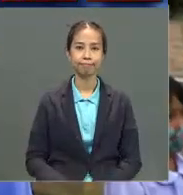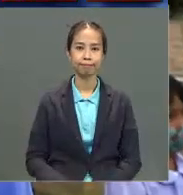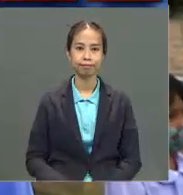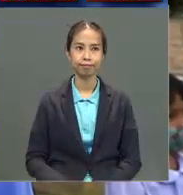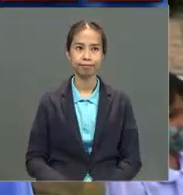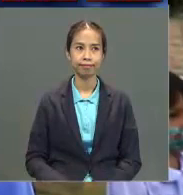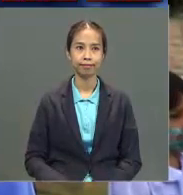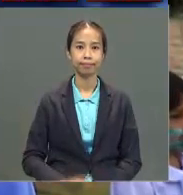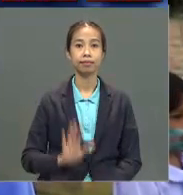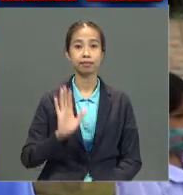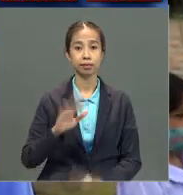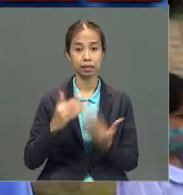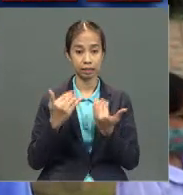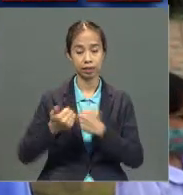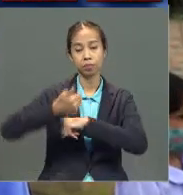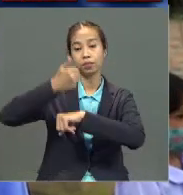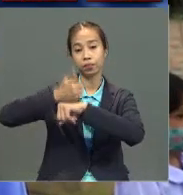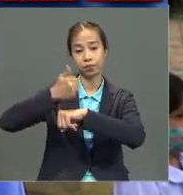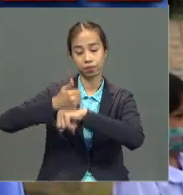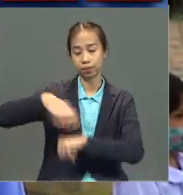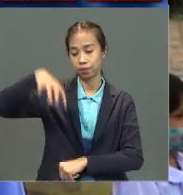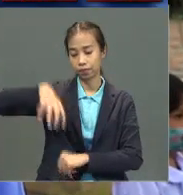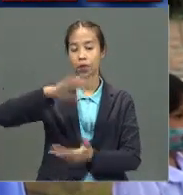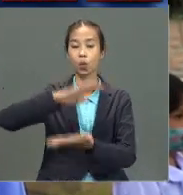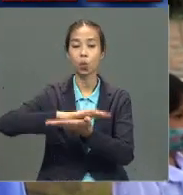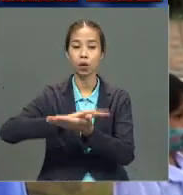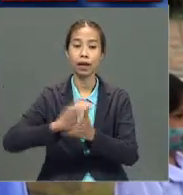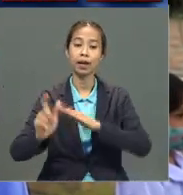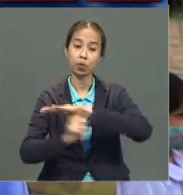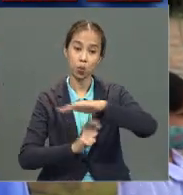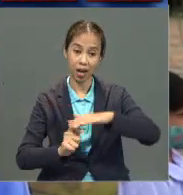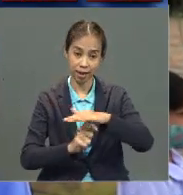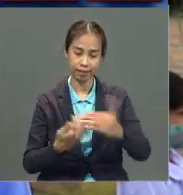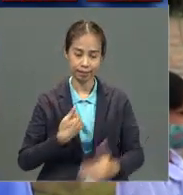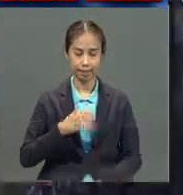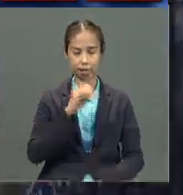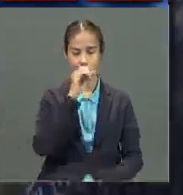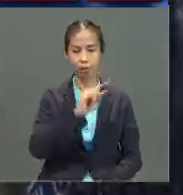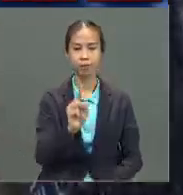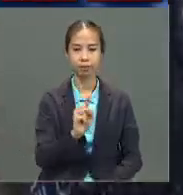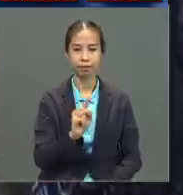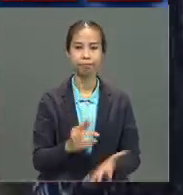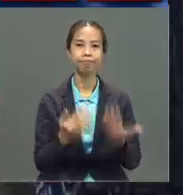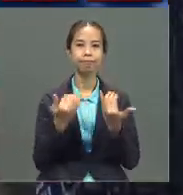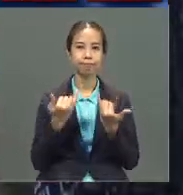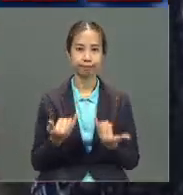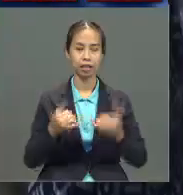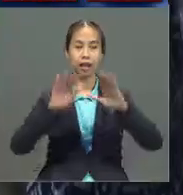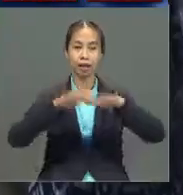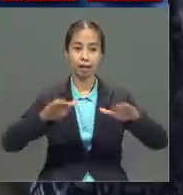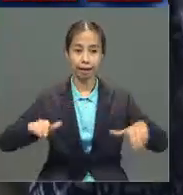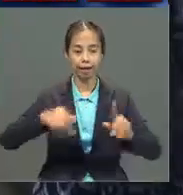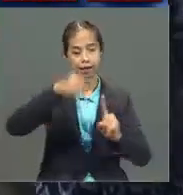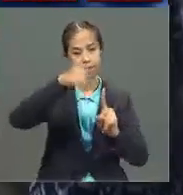นอกจากนี้ครับทางด้านของผู้อำนวยการโรงเรียนอนุบาลยะลานะครับคุณไพศาลว่องพานุสกุลก็เปิดเผยนะครับว่าสำหรับวันนี้เนี่ยนักเรียนจำน